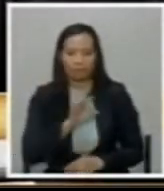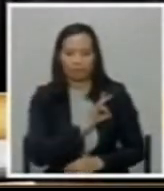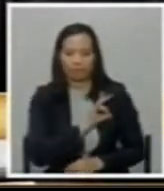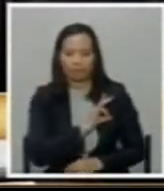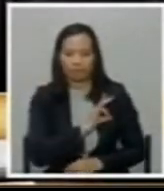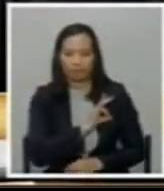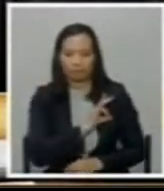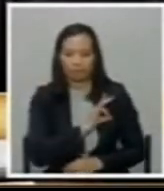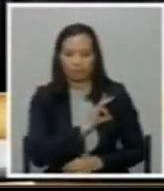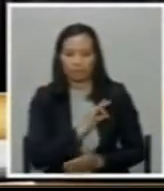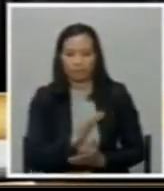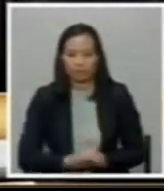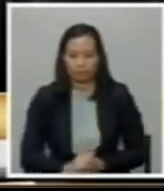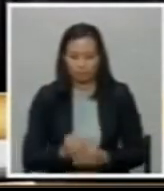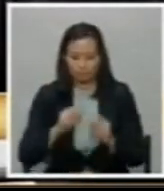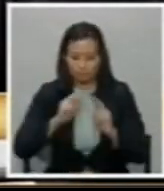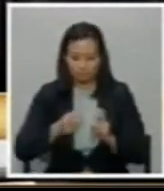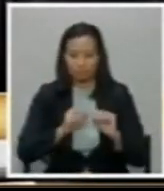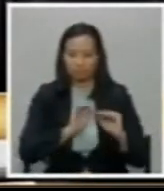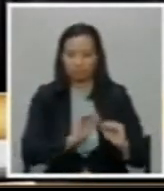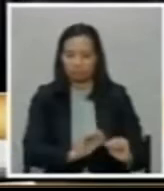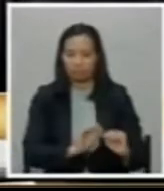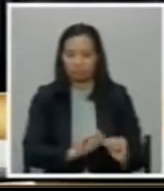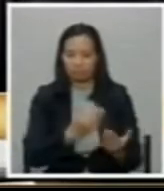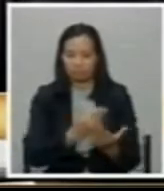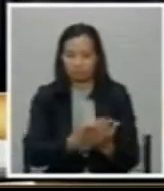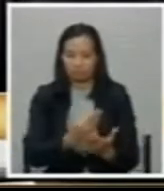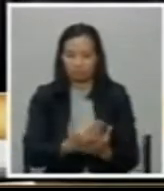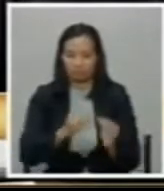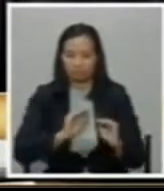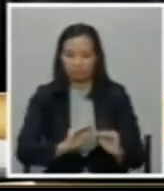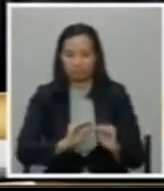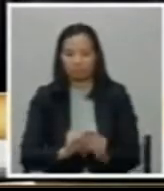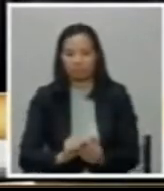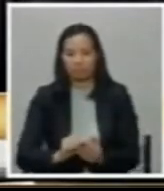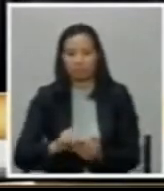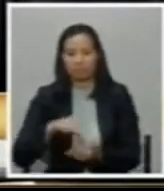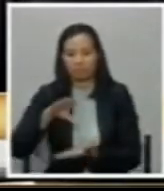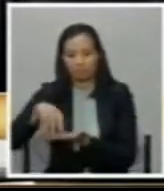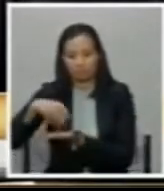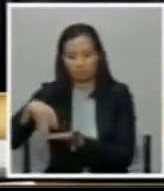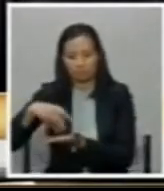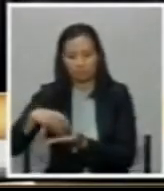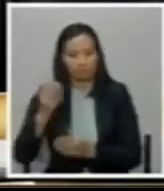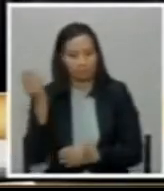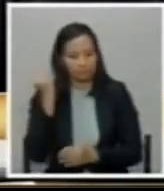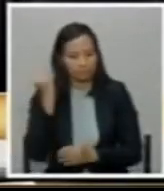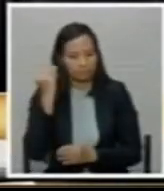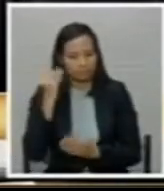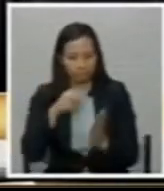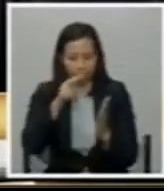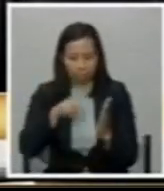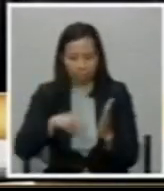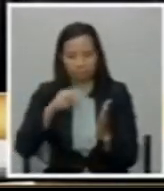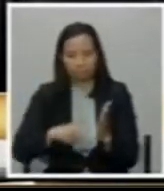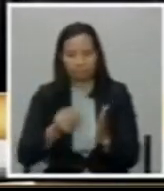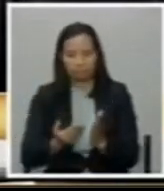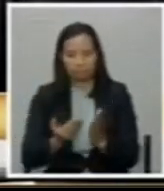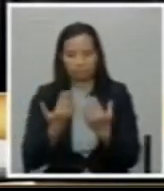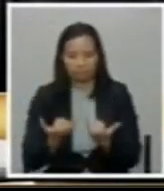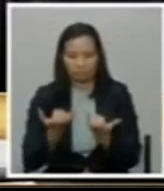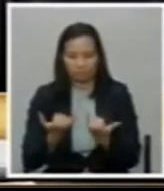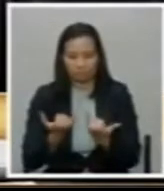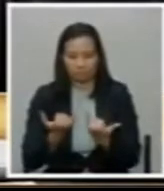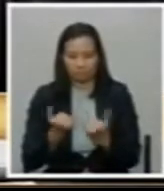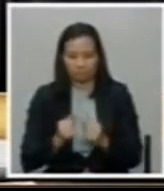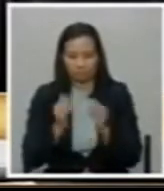ครับเรื่องการออมนะครับอย่างที่เราได้รับข้อมูลแล้วนะครับว่าณเวลานี้มีคนเพีย